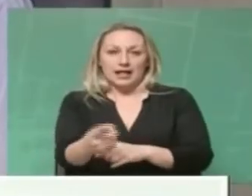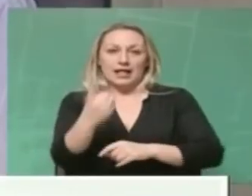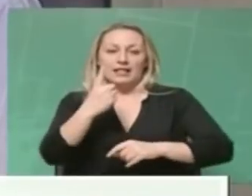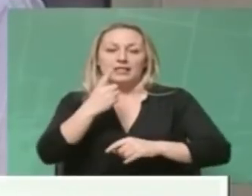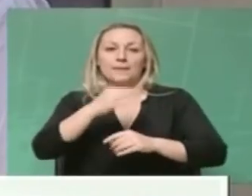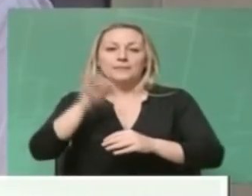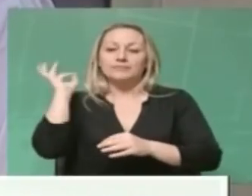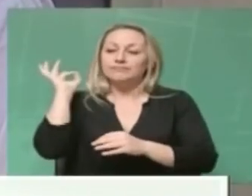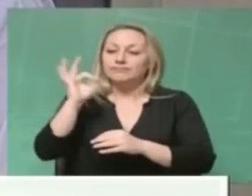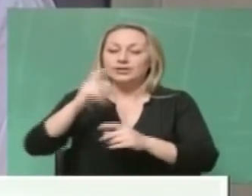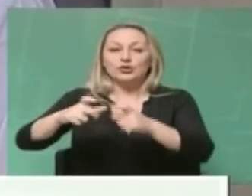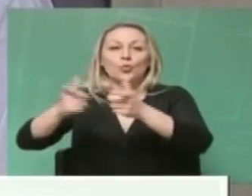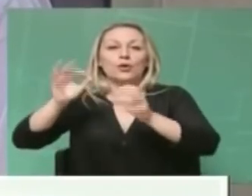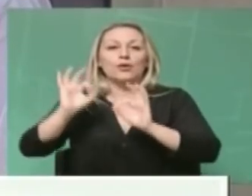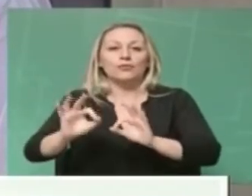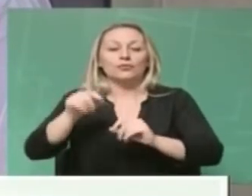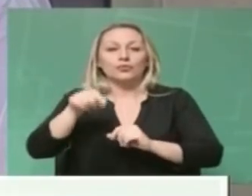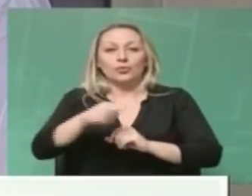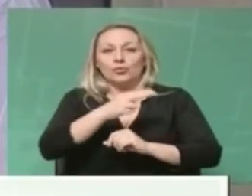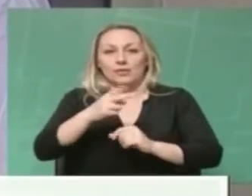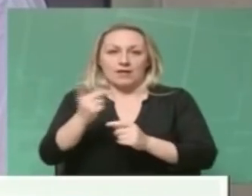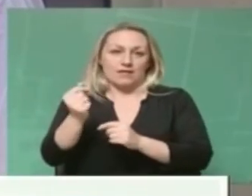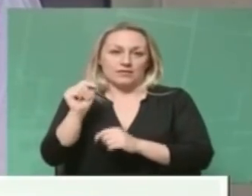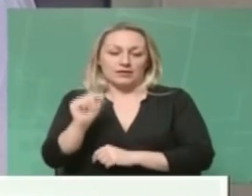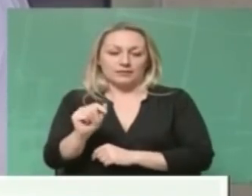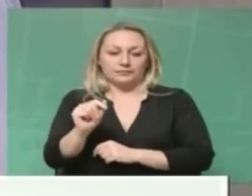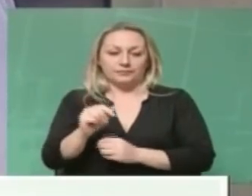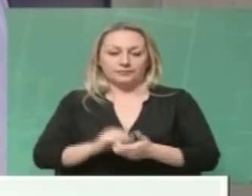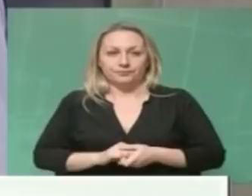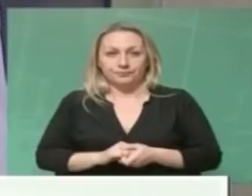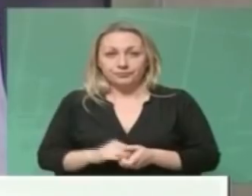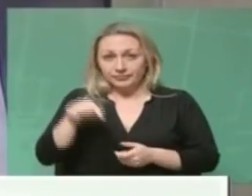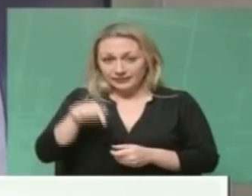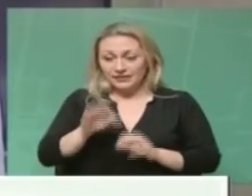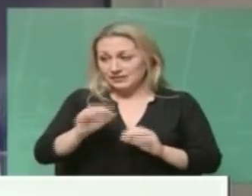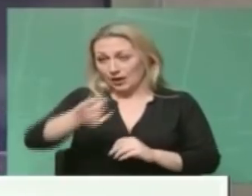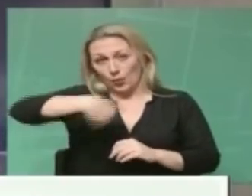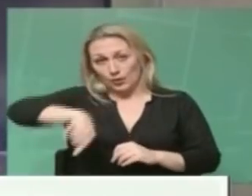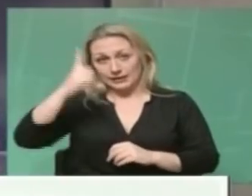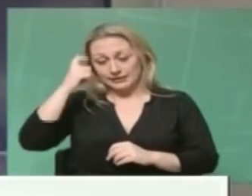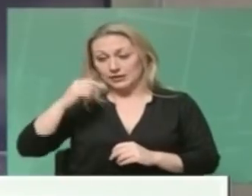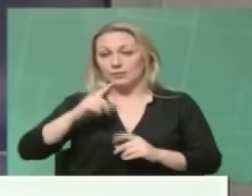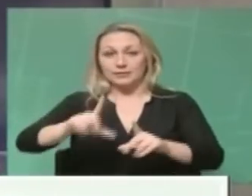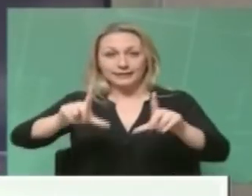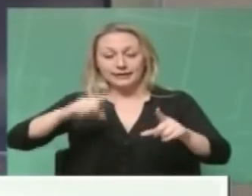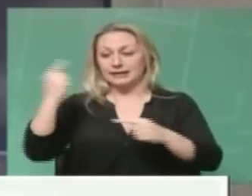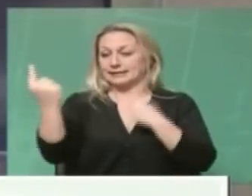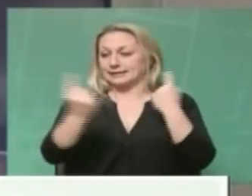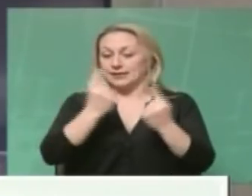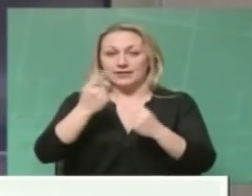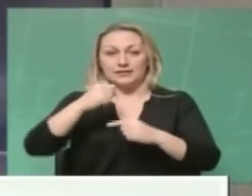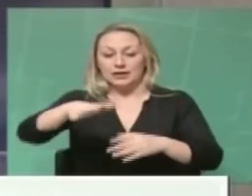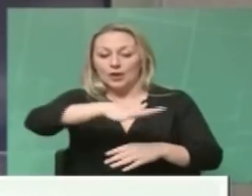σαφώς προορίζεται για σχολική στέγη είναι αυτό το κονδύλιο. Σε συνθήκες που μας είναι γνωστό και όλους σας είναι γνωστό, χώροι